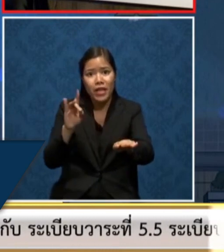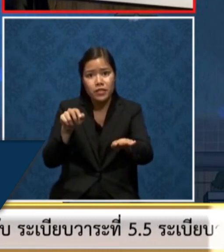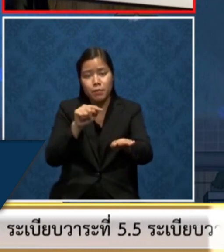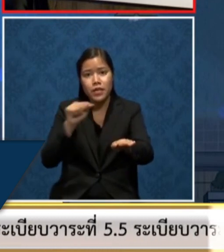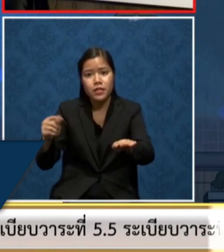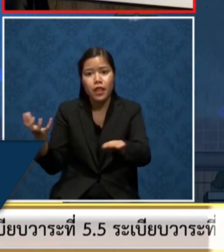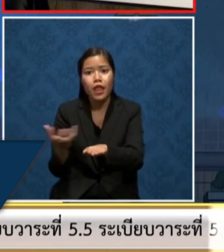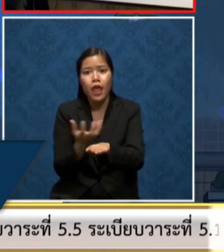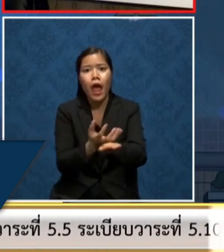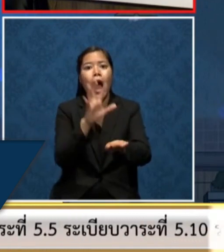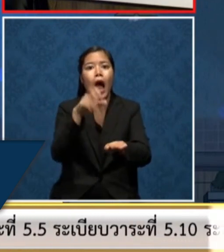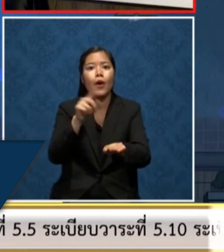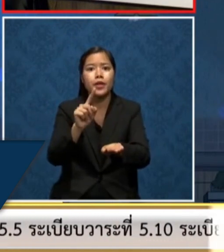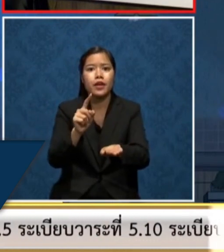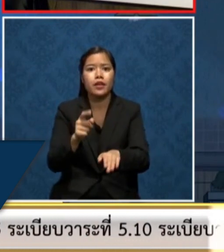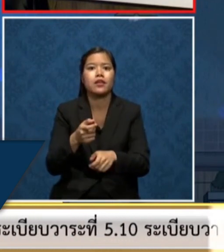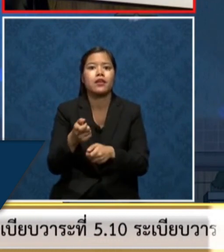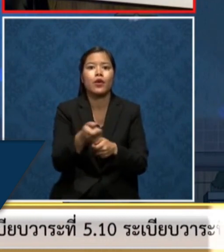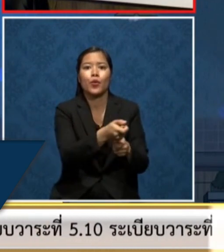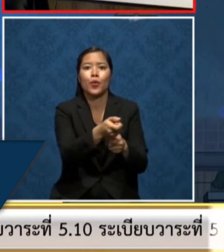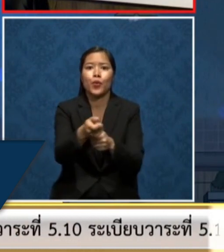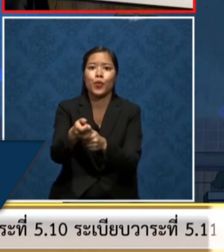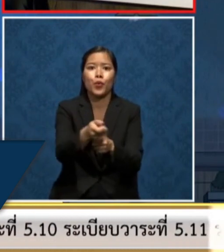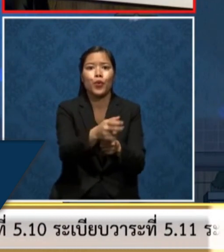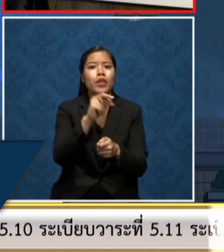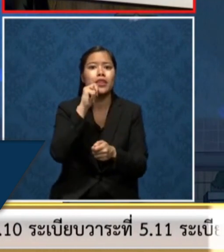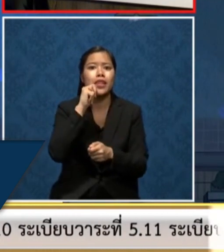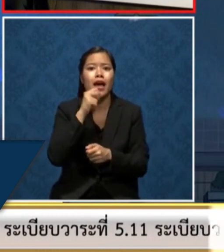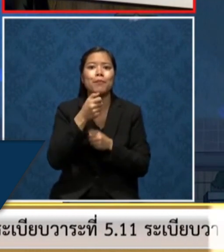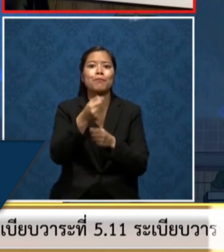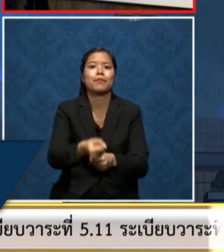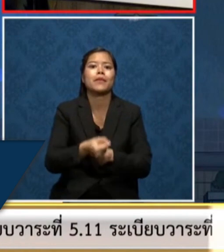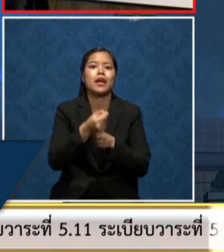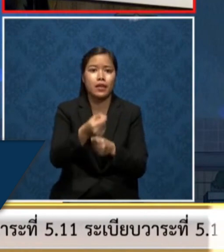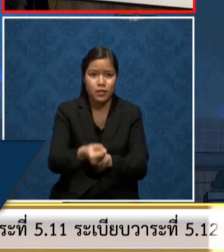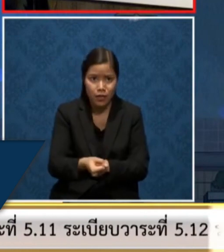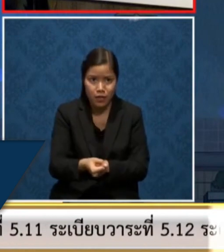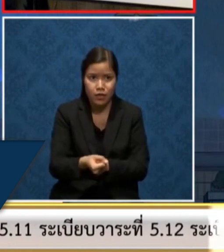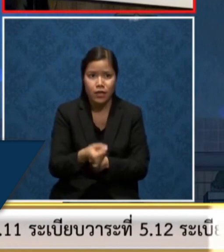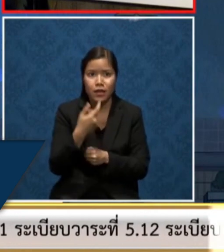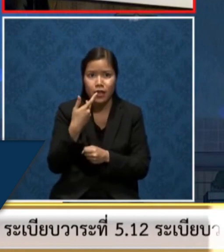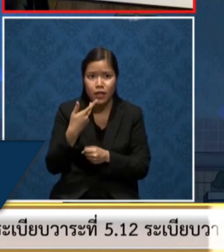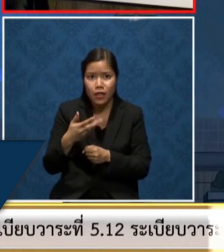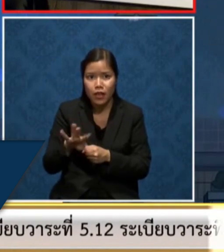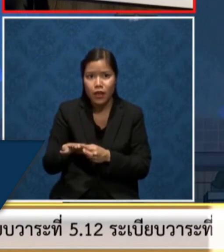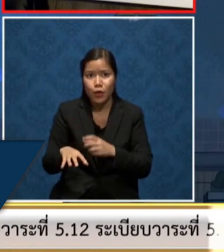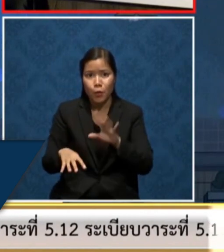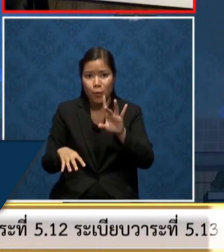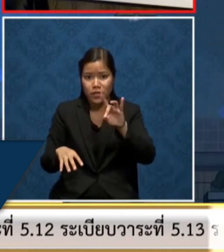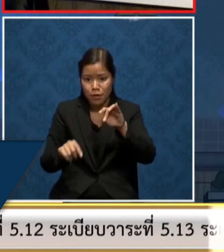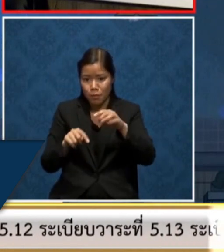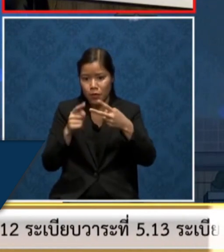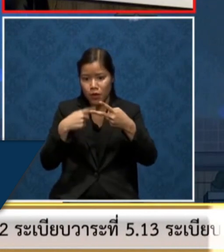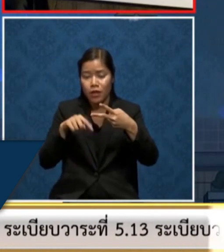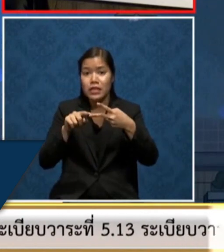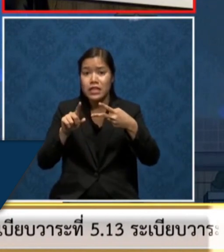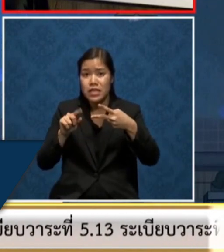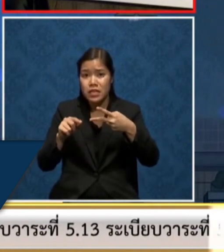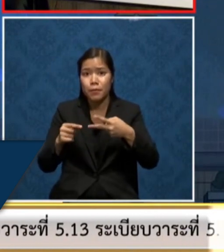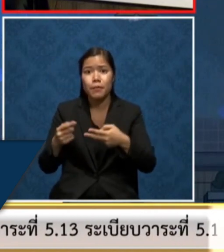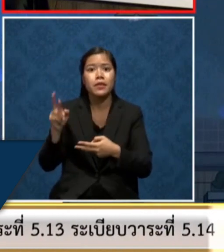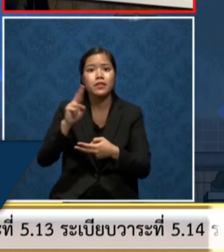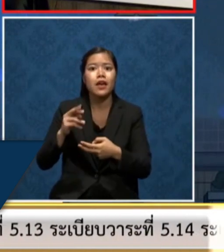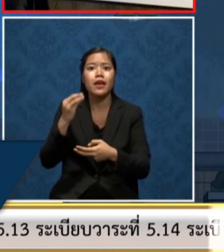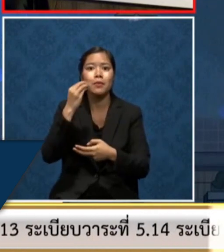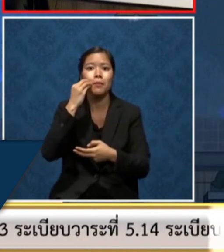ือใช้ในการเกร finnsไปรถน้ำในสวนในไร้หน้าของเขาอี 20%ofport give you sacrificeนี่คื